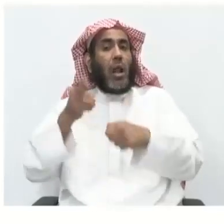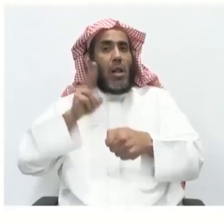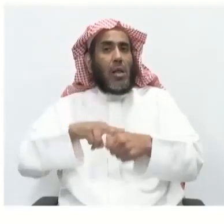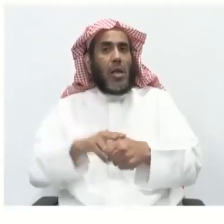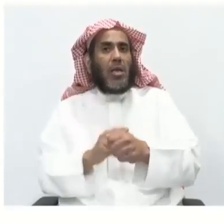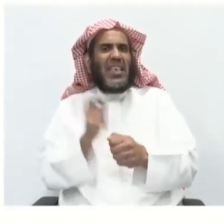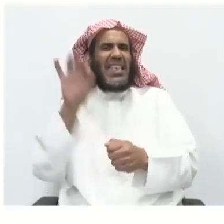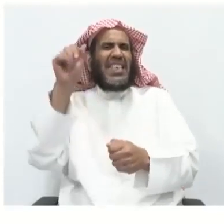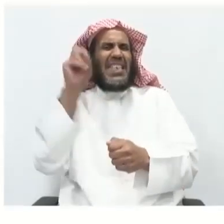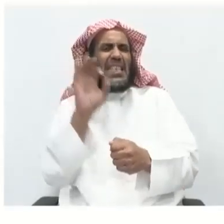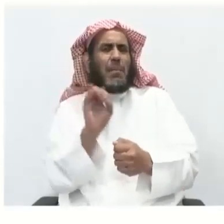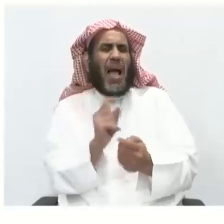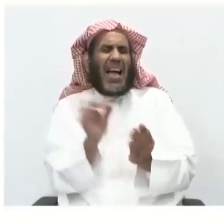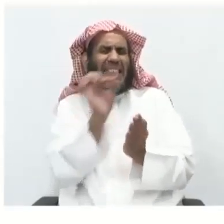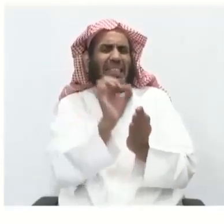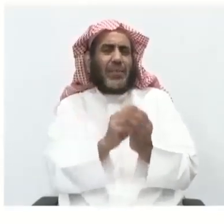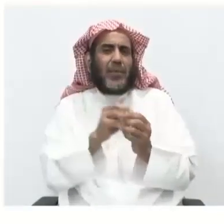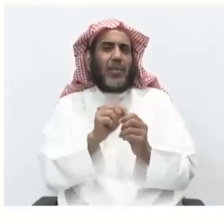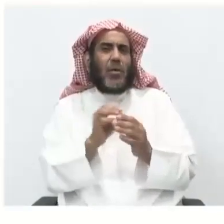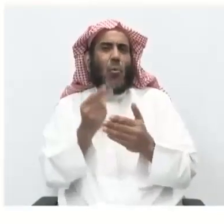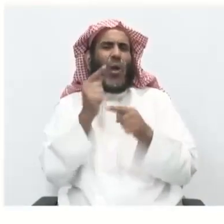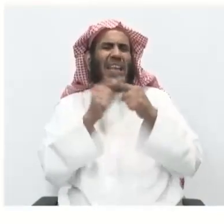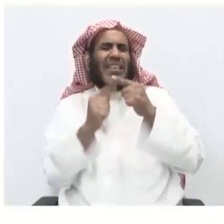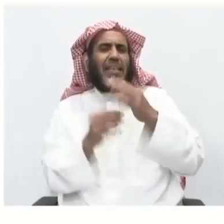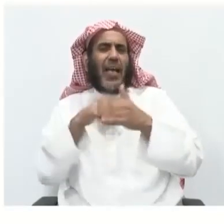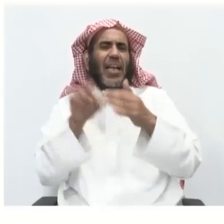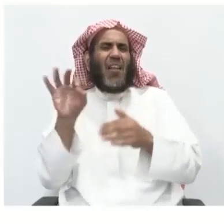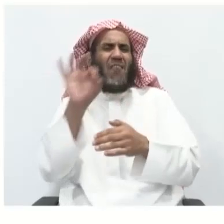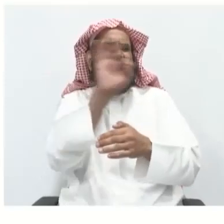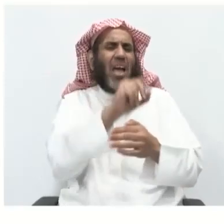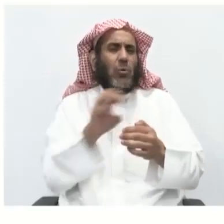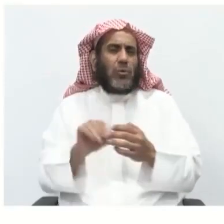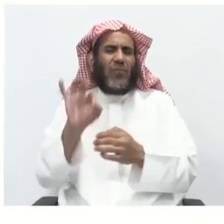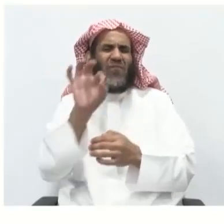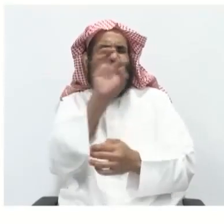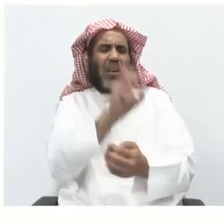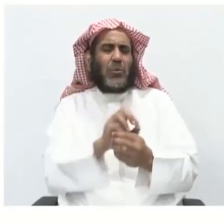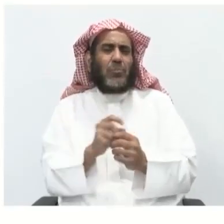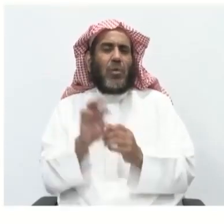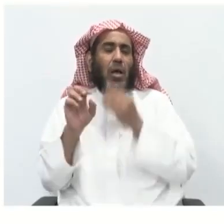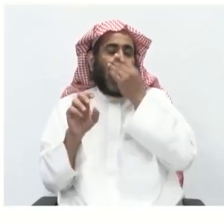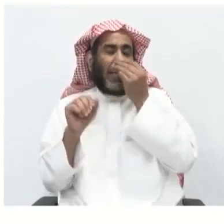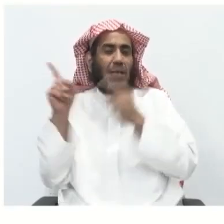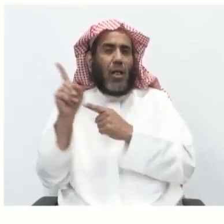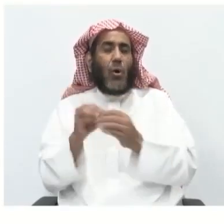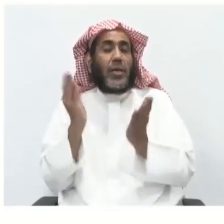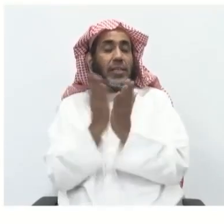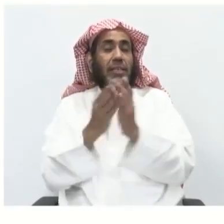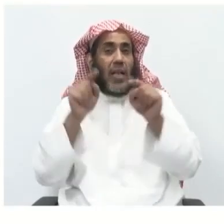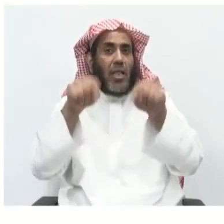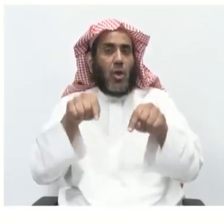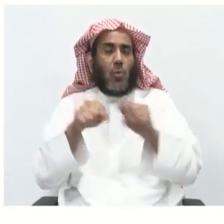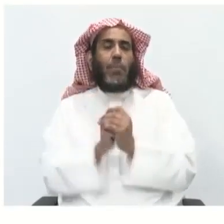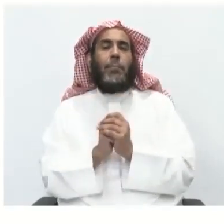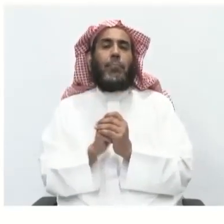انزيمات والاجزاء الداخليه للفيروس والتركيب الداخلي للفيروس اذا هذا هو درسنا لهذا